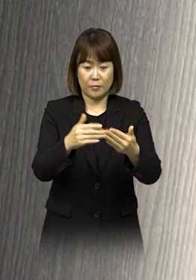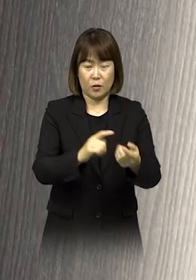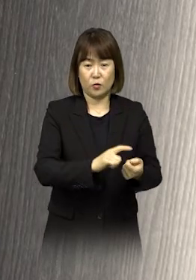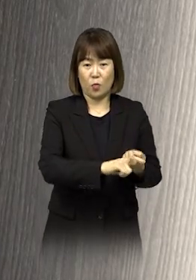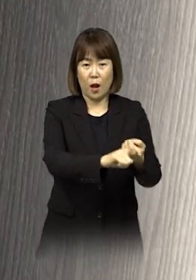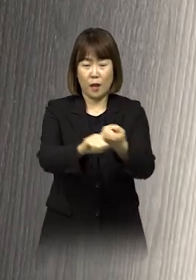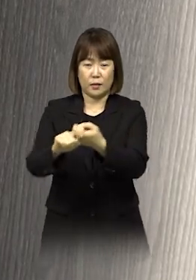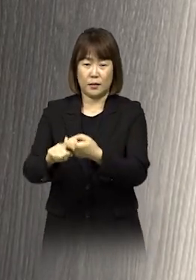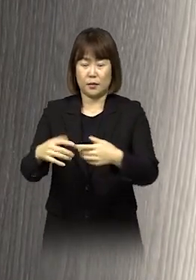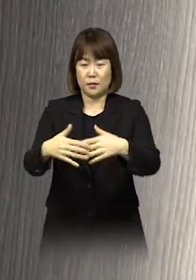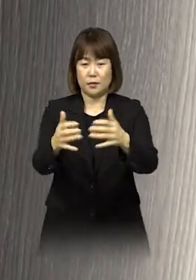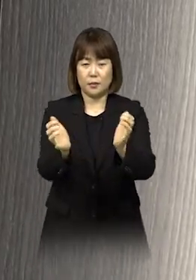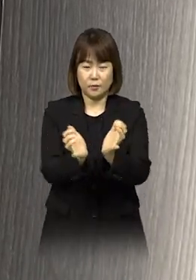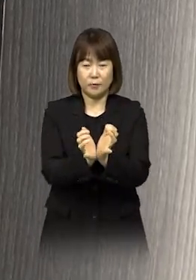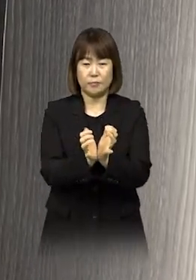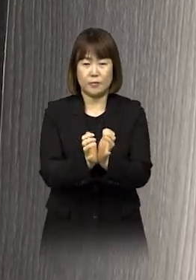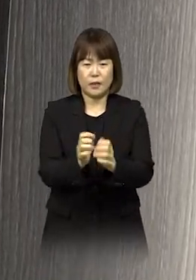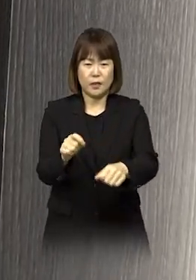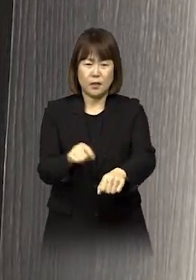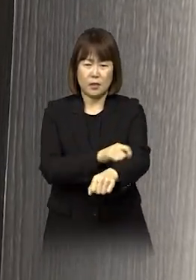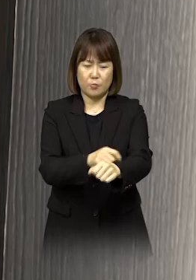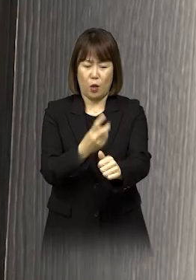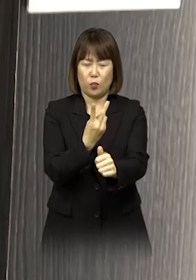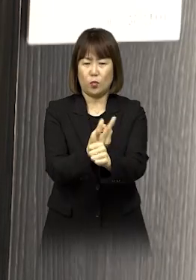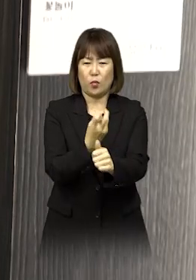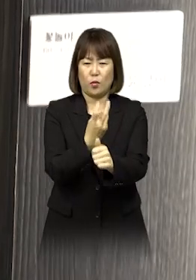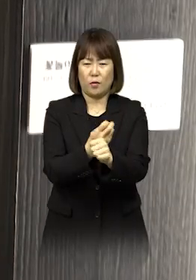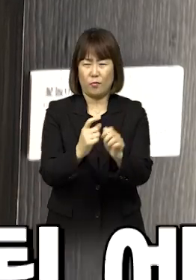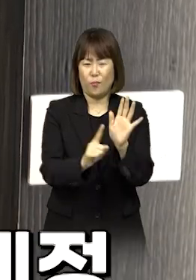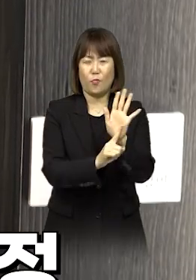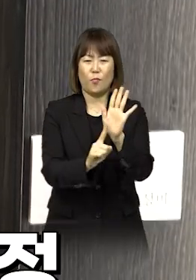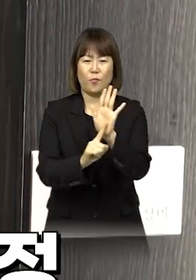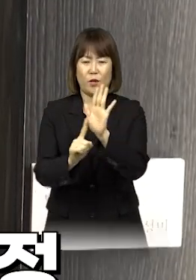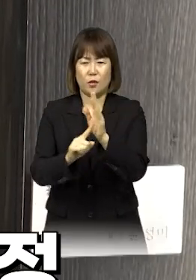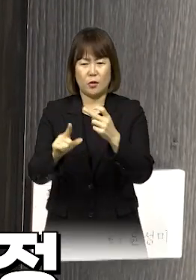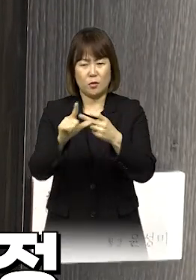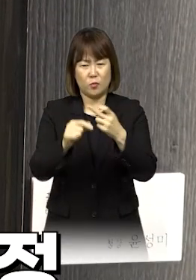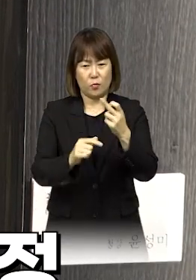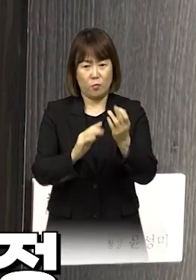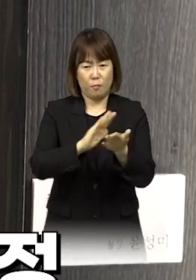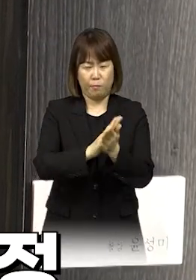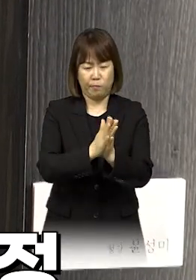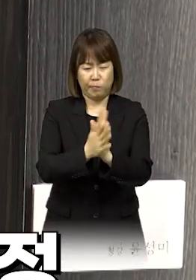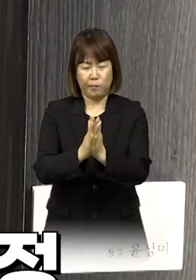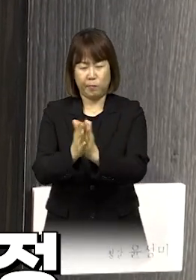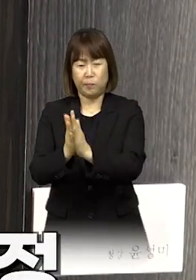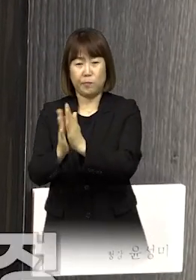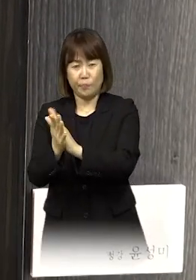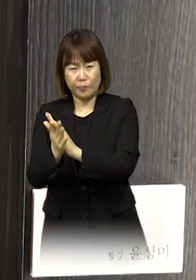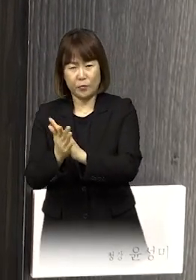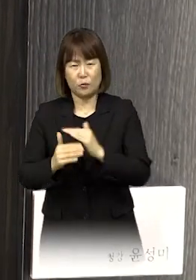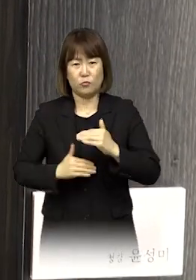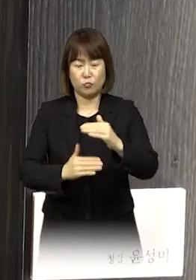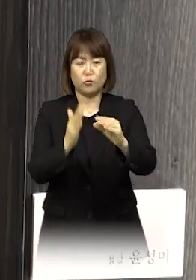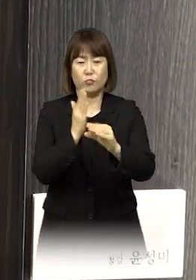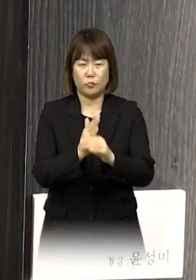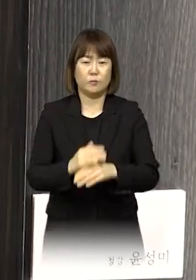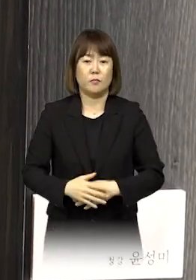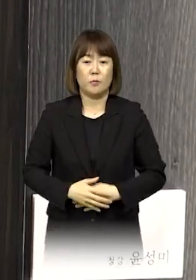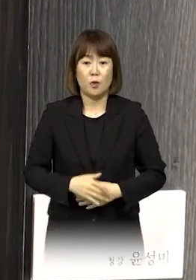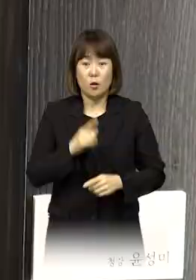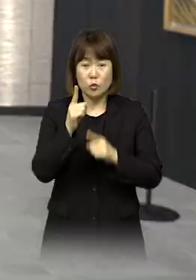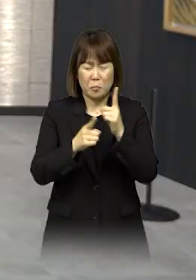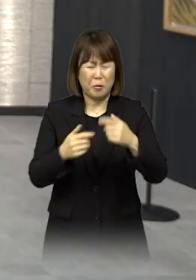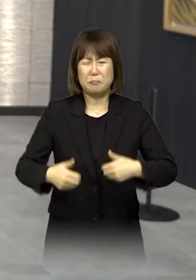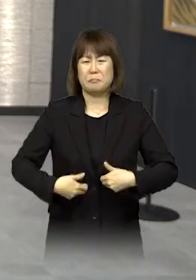화랑해가 주관하는 유별난 토끼가 진행이 되고 12월까지 분야별로 진행될 예정입니다 사전